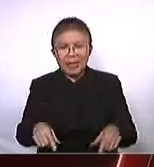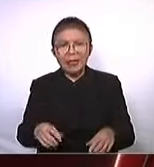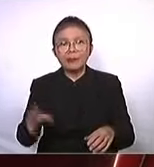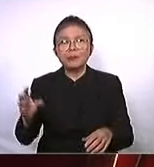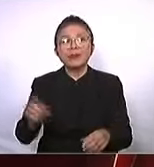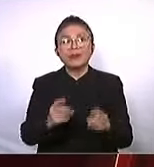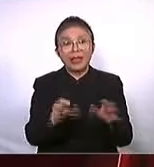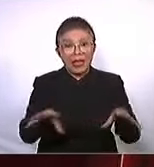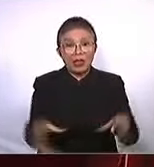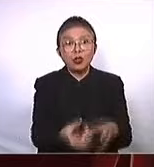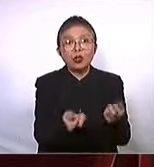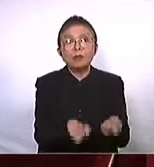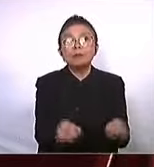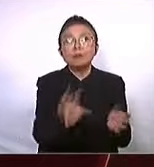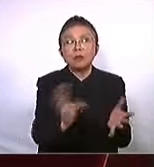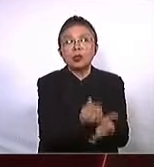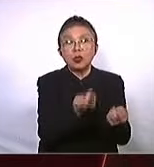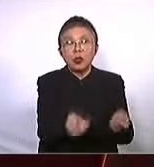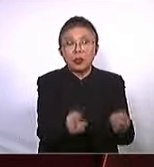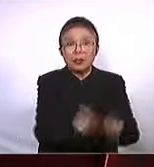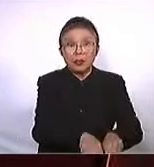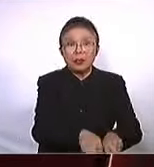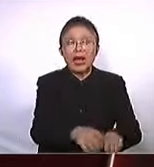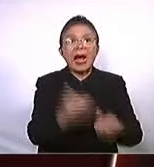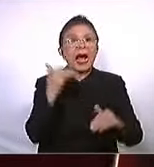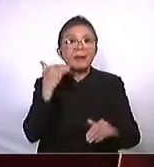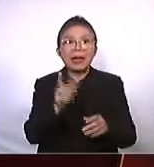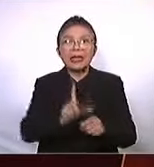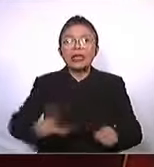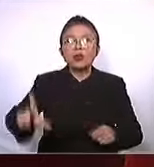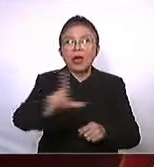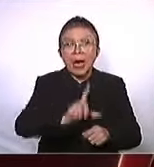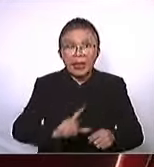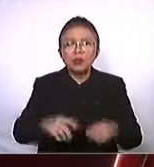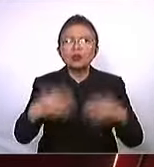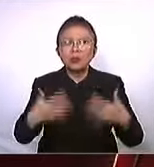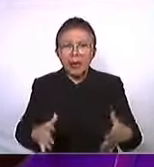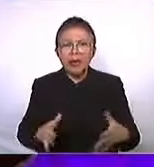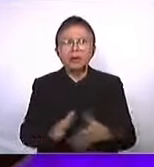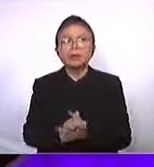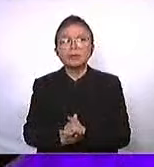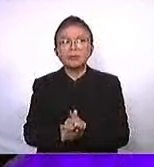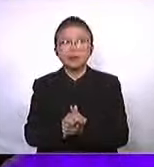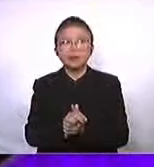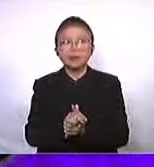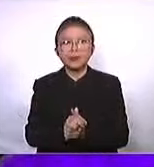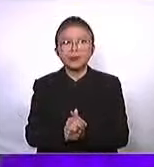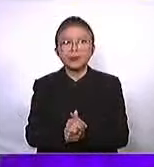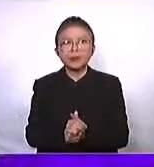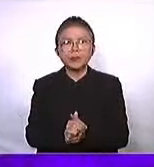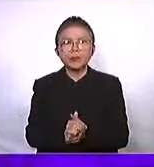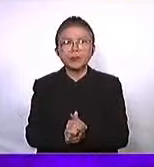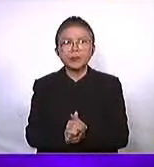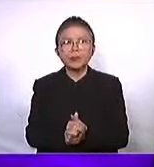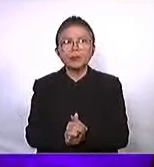hilirisasi dan industrialisasi yang aman lingkungan. Itu selesai. Terima kasih, kita berikan apresiasi untuk ketiga